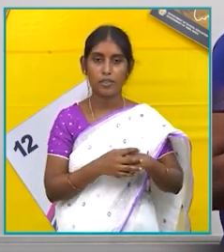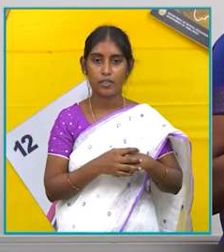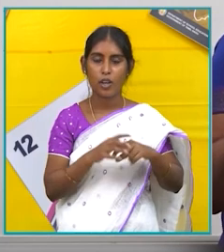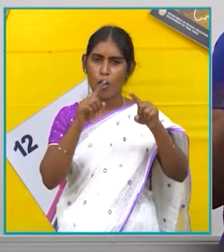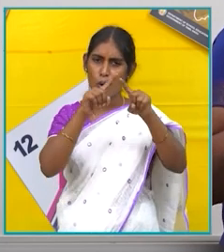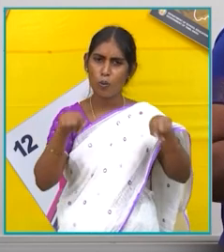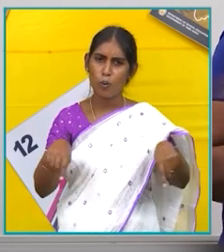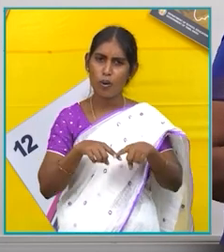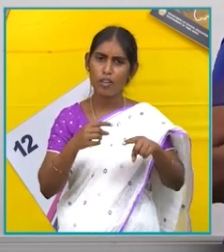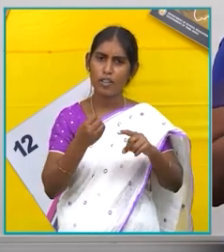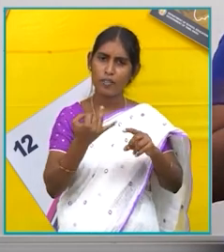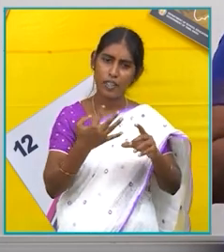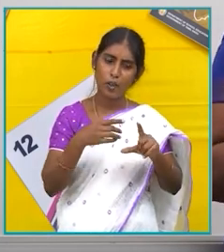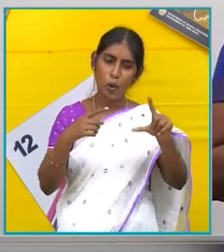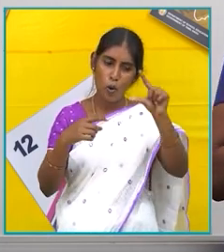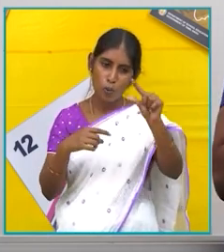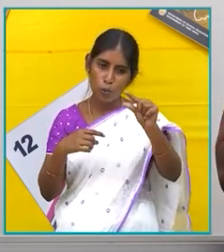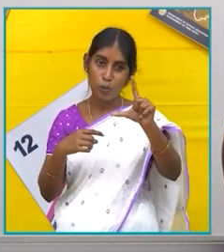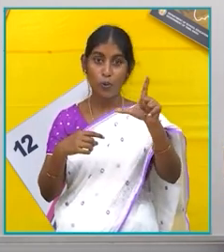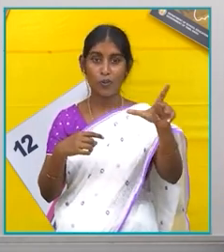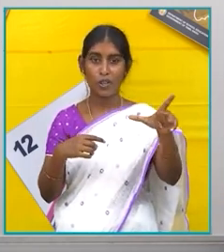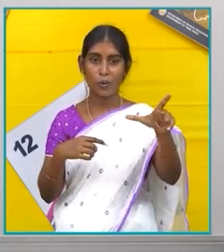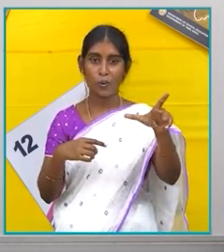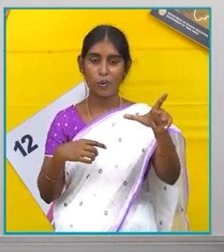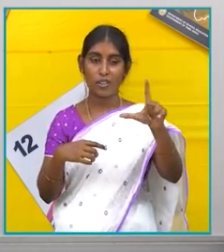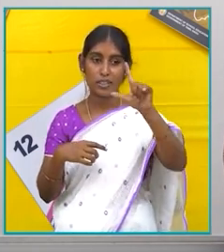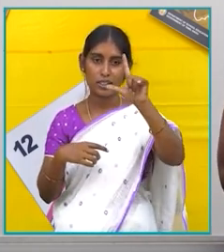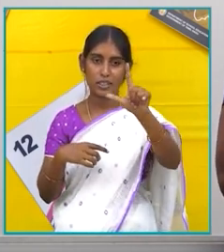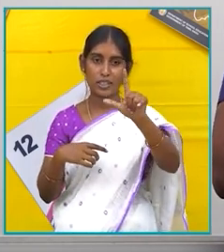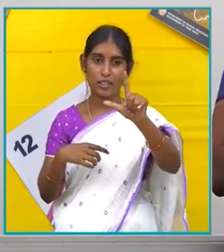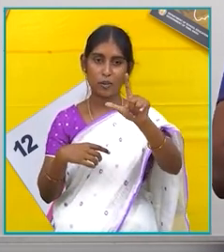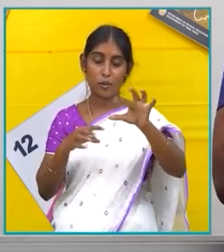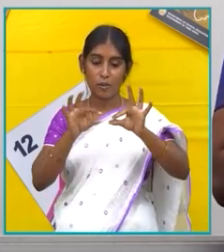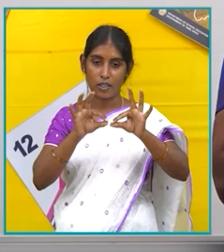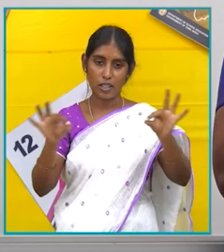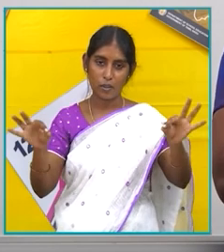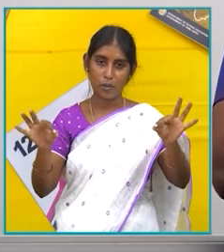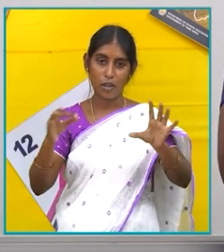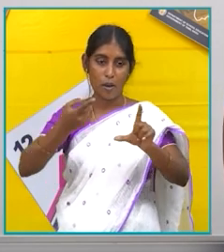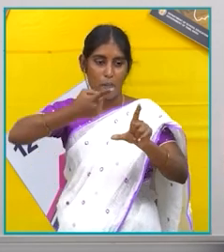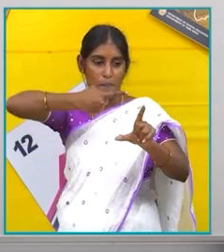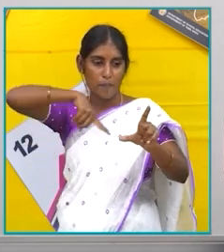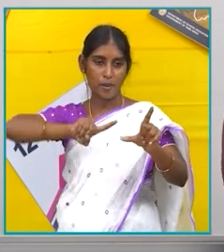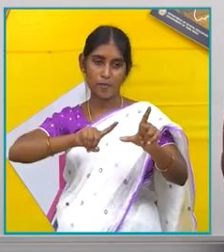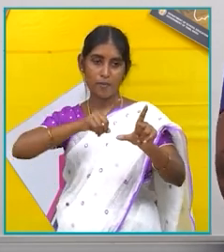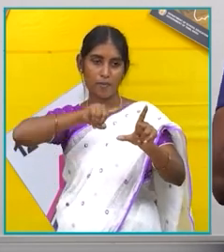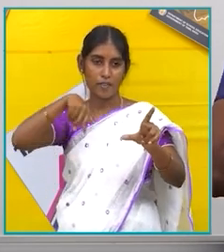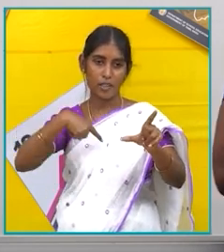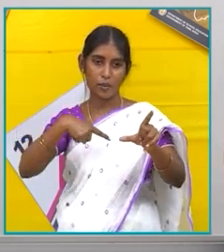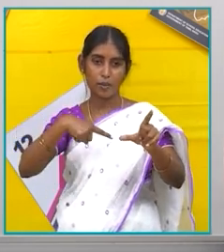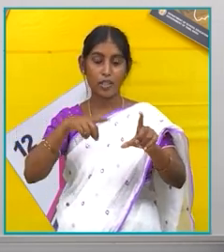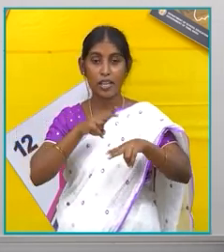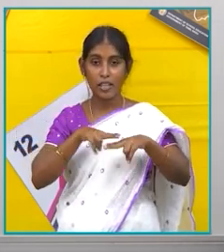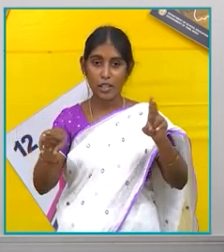என்னென்னலாம் பார்த்தோம், குறுங்கோணம், செங்கோணம், விரிகோணம், நேர்கோணம், பின்வளைவு கோணம்,